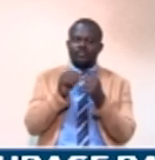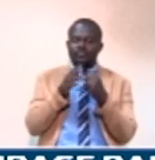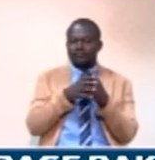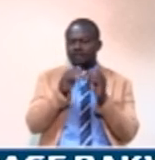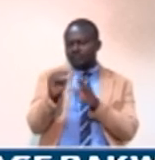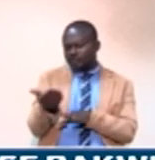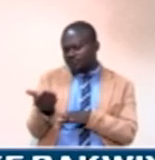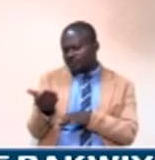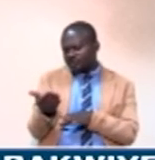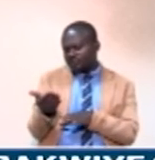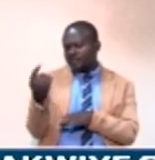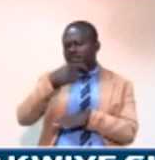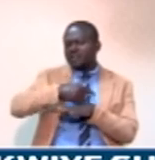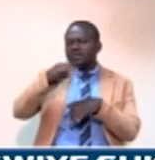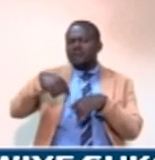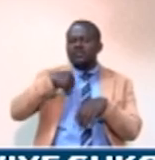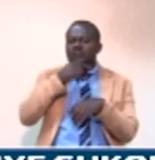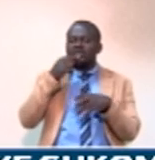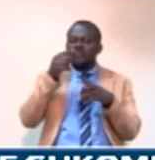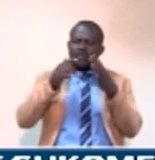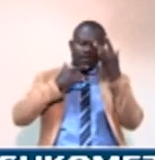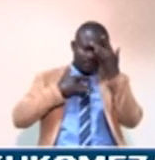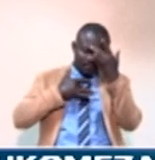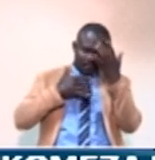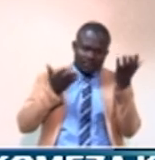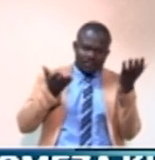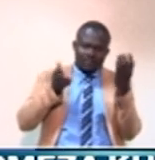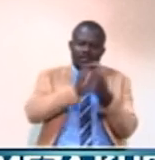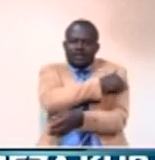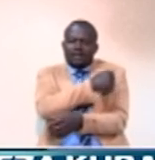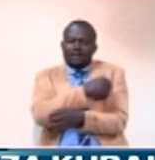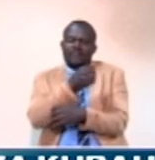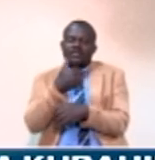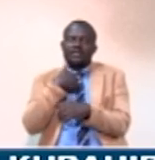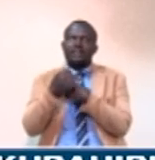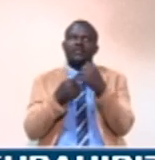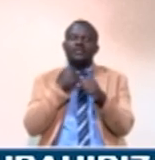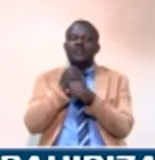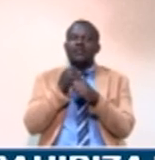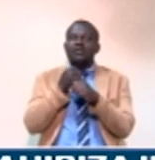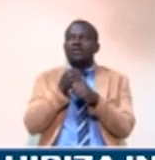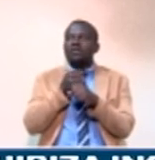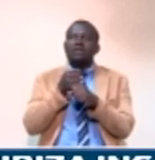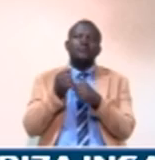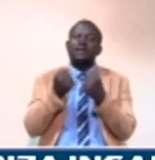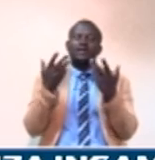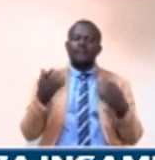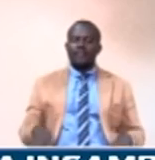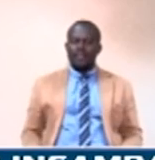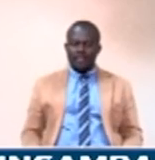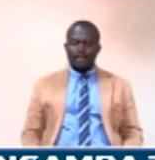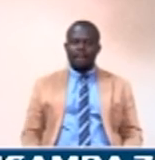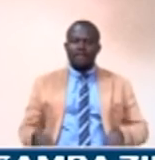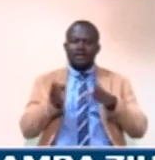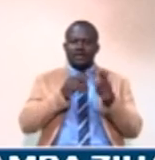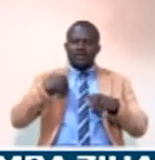n'iki cyorezo. Ubwo uyu munsi twavuga yuko abarwayi bari kwa muganga bafite COVID-19 iyo mubirebye bari mu kigero cy'iyihe myaka?